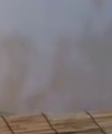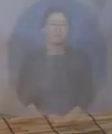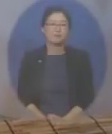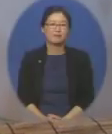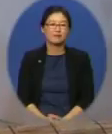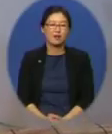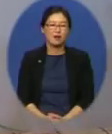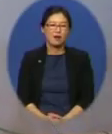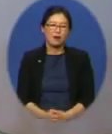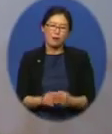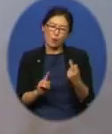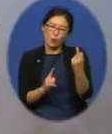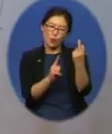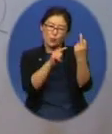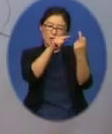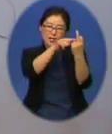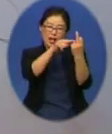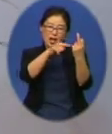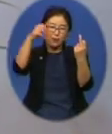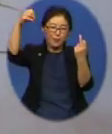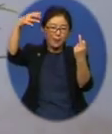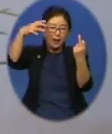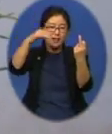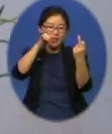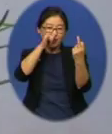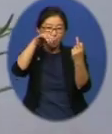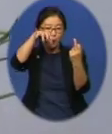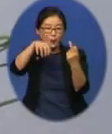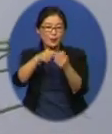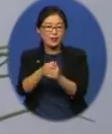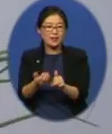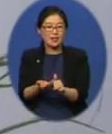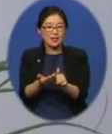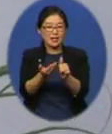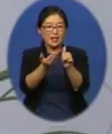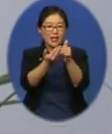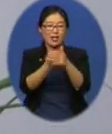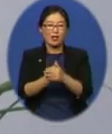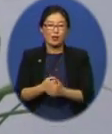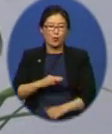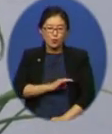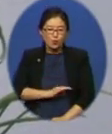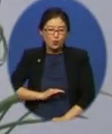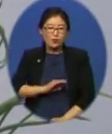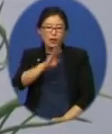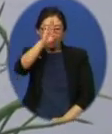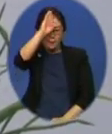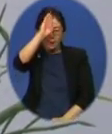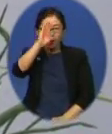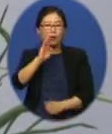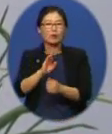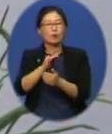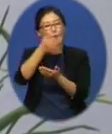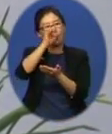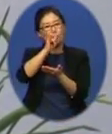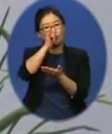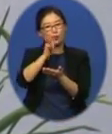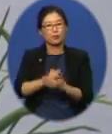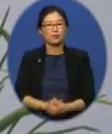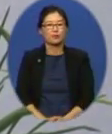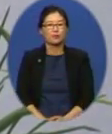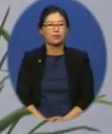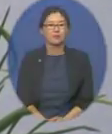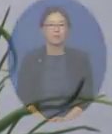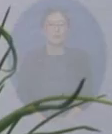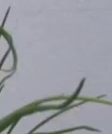높은 산 일조량이 좋은 곳에서 잘 자라며 위장병 등 여러 가지 약리작용이 있다고 합니다.